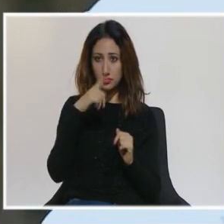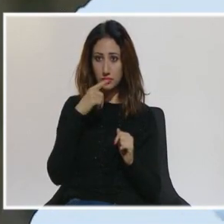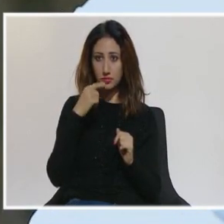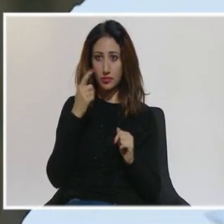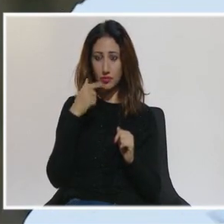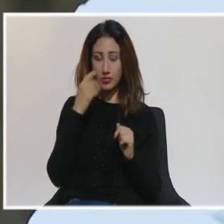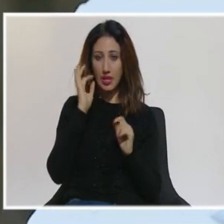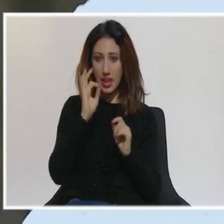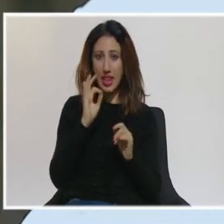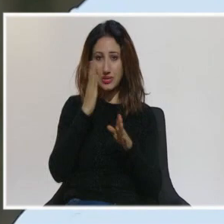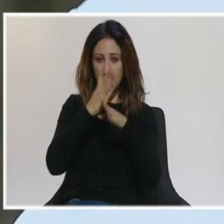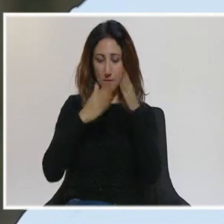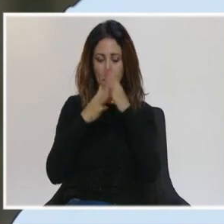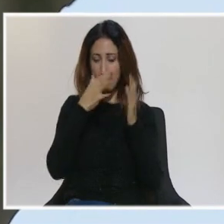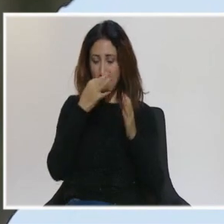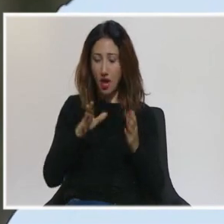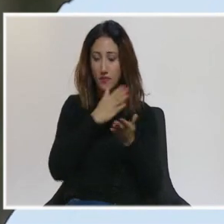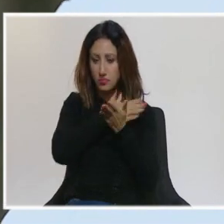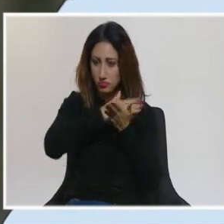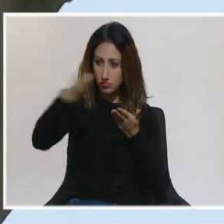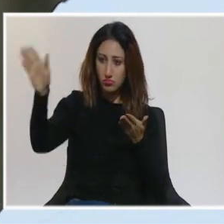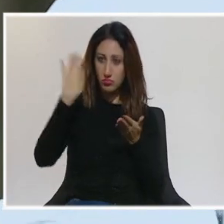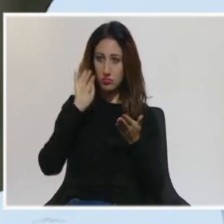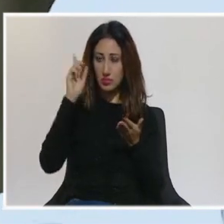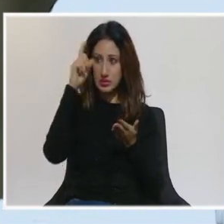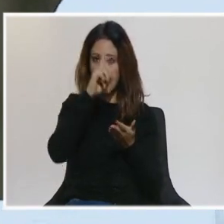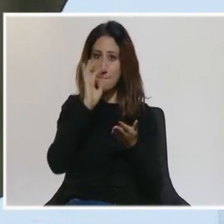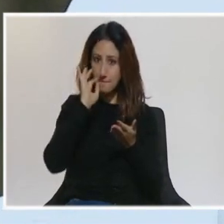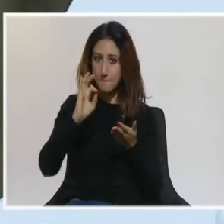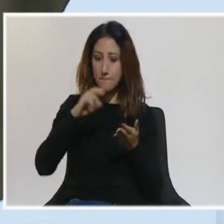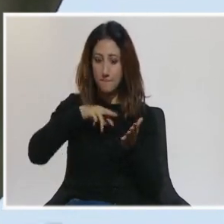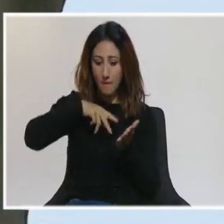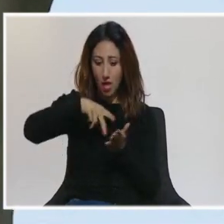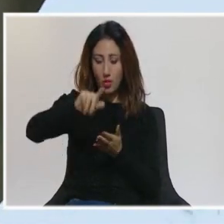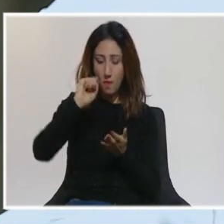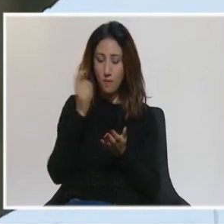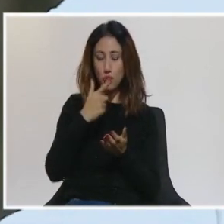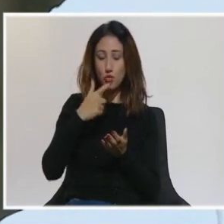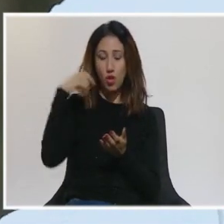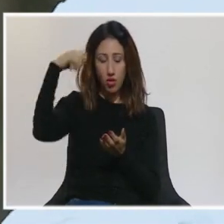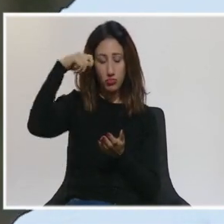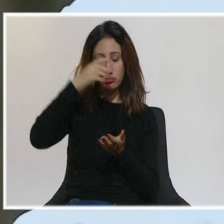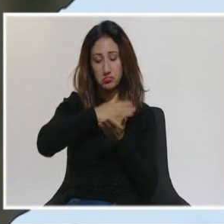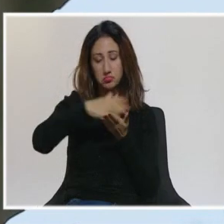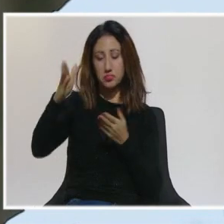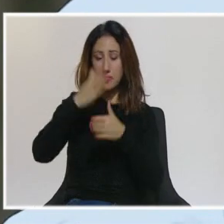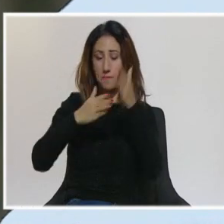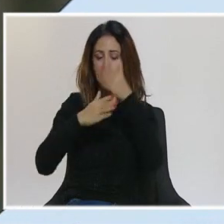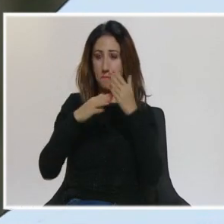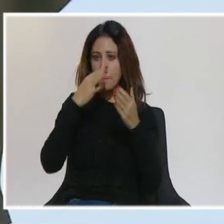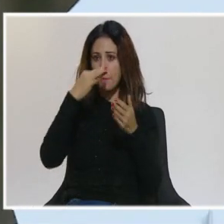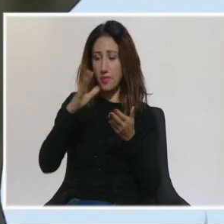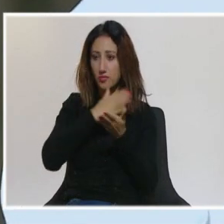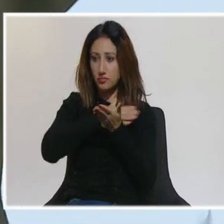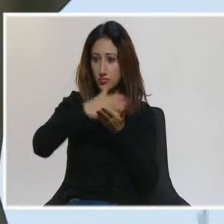القضاء على العشوائيات. انا عارف ان هو صعب بس في خطوات رائعه بتبقى. ده خير صحيح صحيح ده خير. اما اشوف الناس